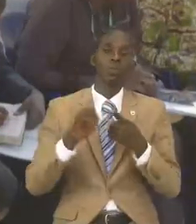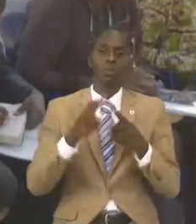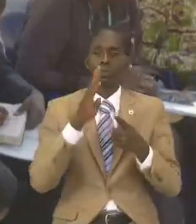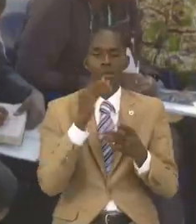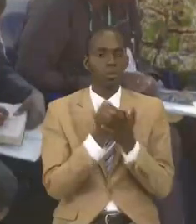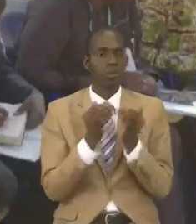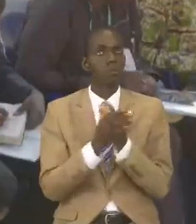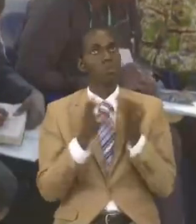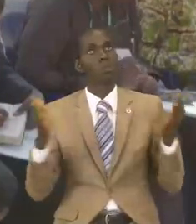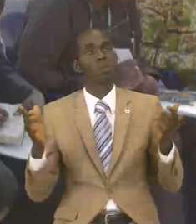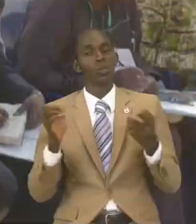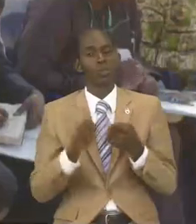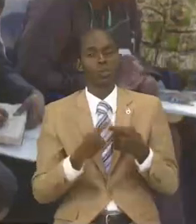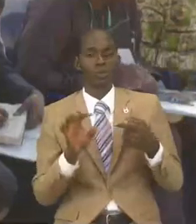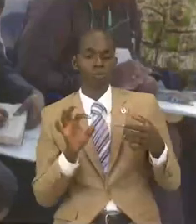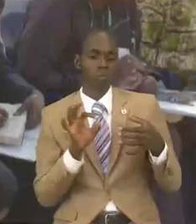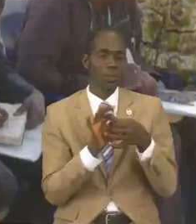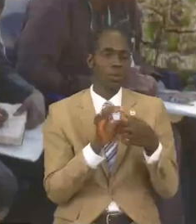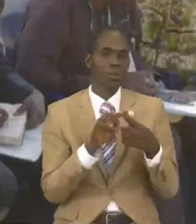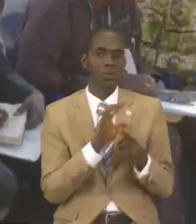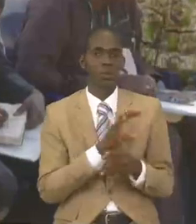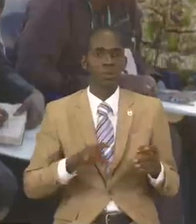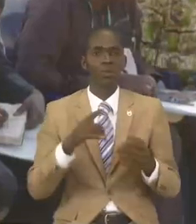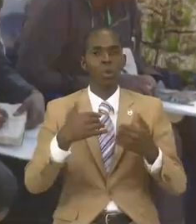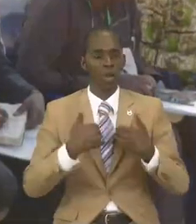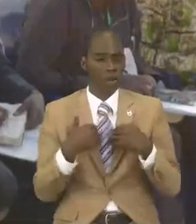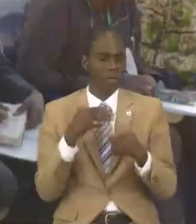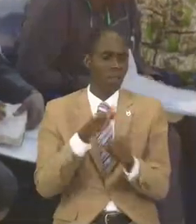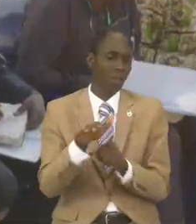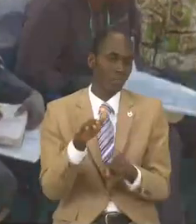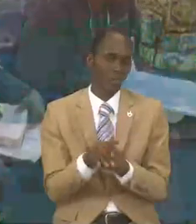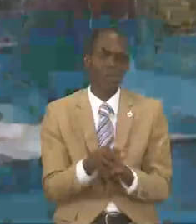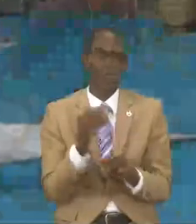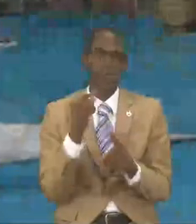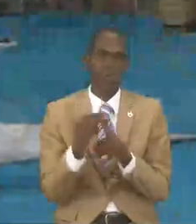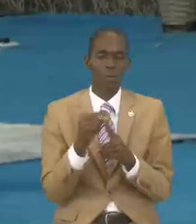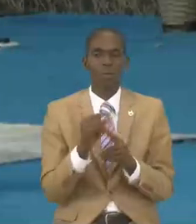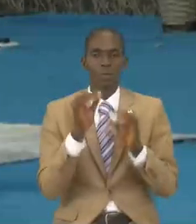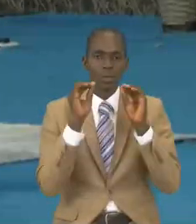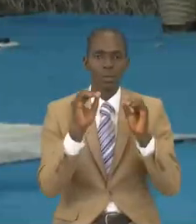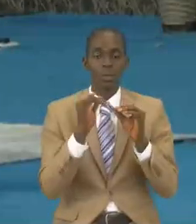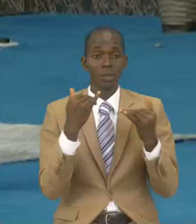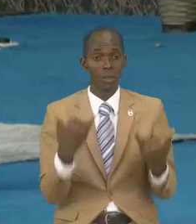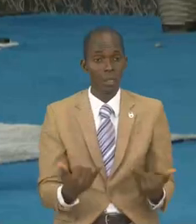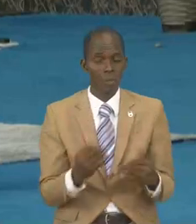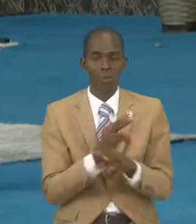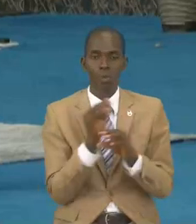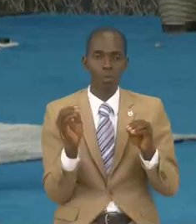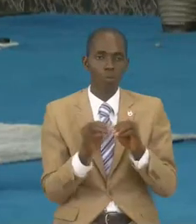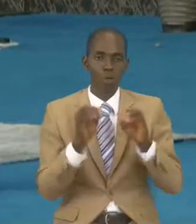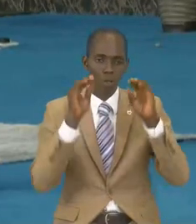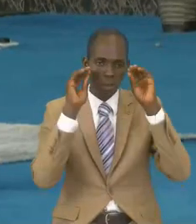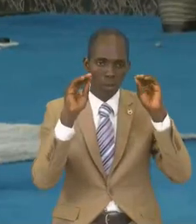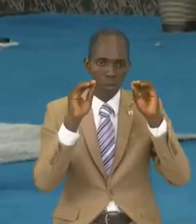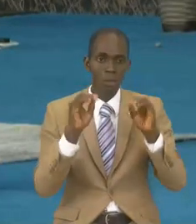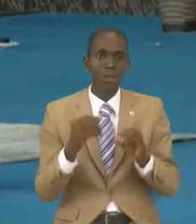crucifiés, s'attachant à Christ. Vous avez tout eu. Désormais, plus de